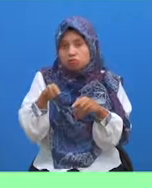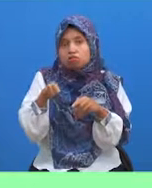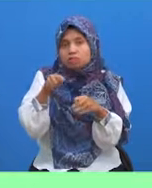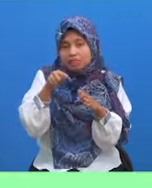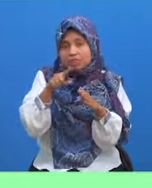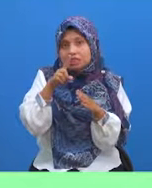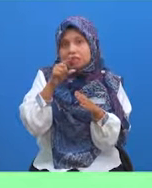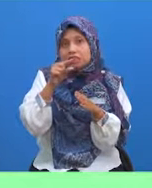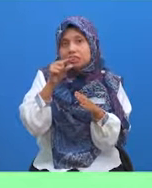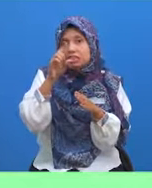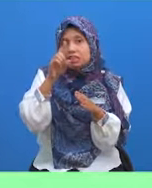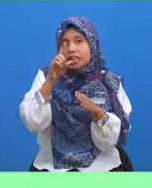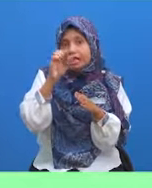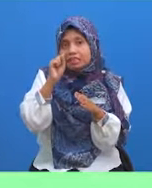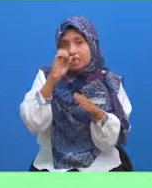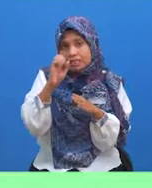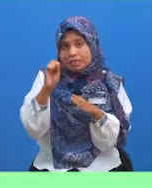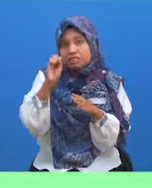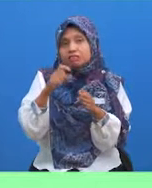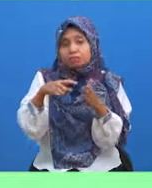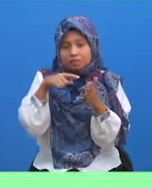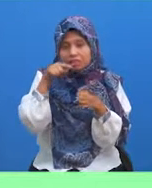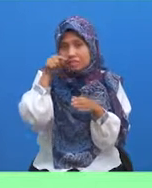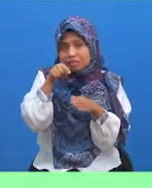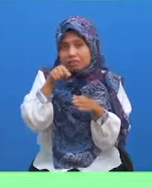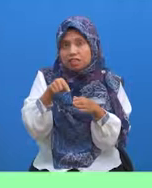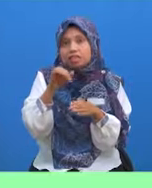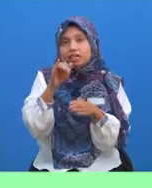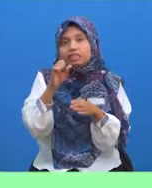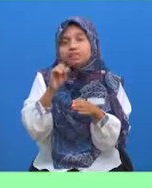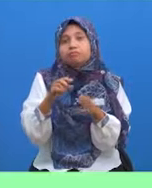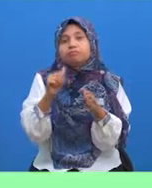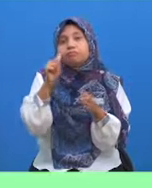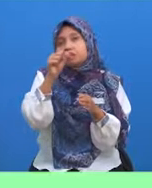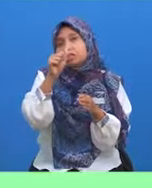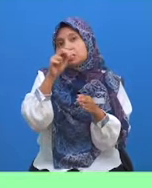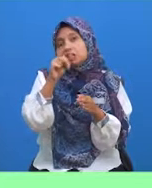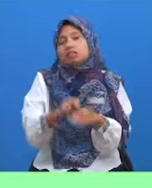klu di di bersilang dengan kalau sspd titik ia site